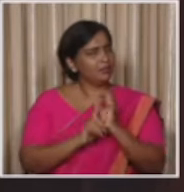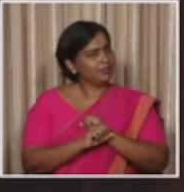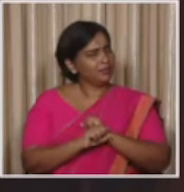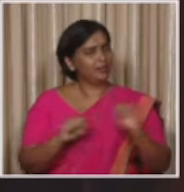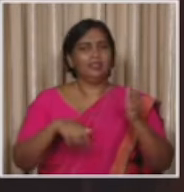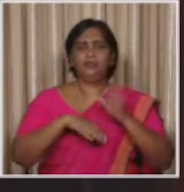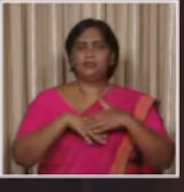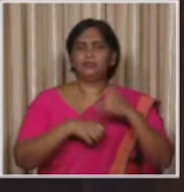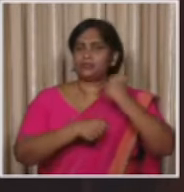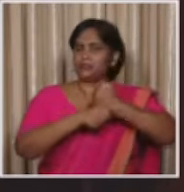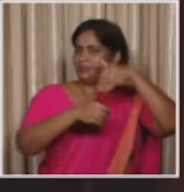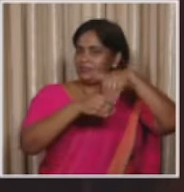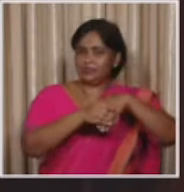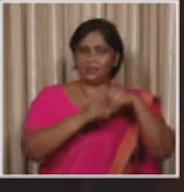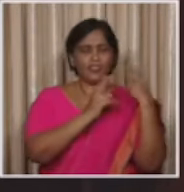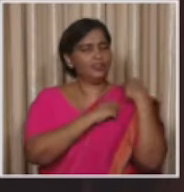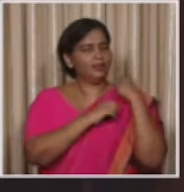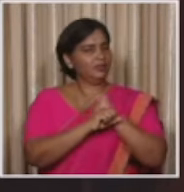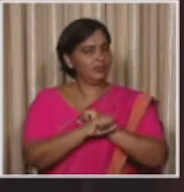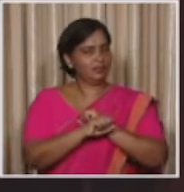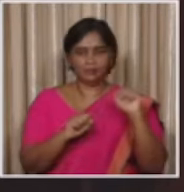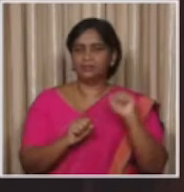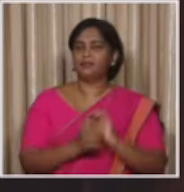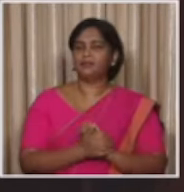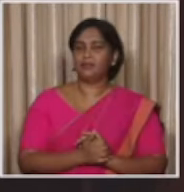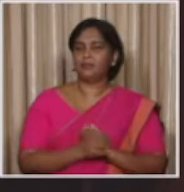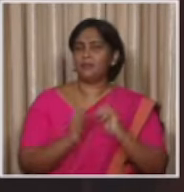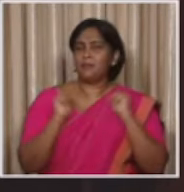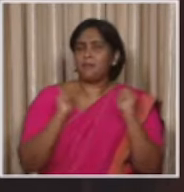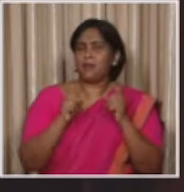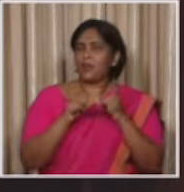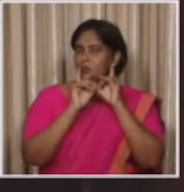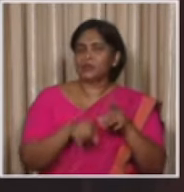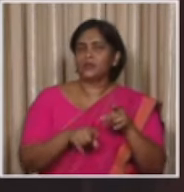මේ ආණ්ඩුවේ කිසිම තනතුරක් දරන්නෙත් නැහැ. ඇයි මෙච්චර බය?